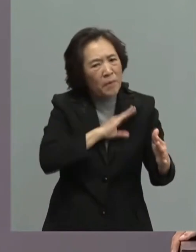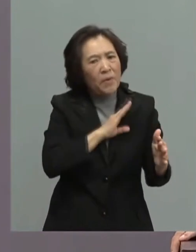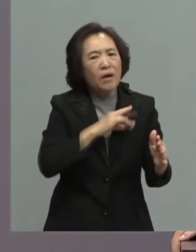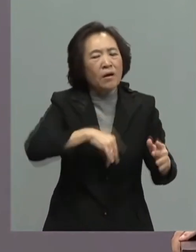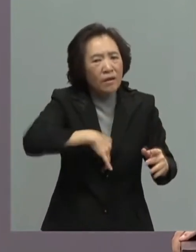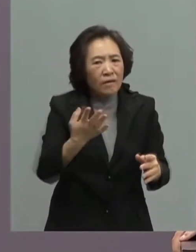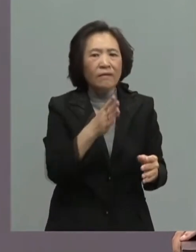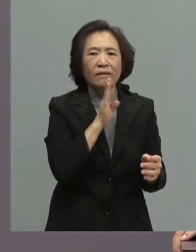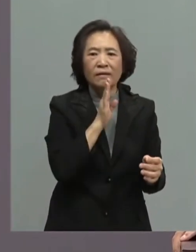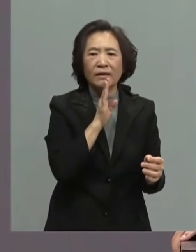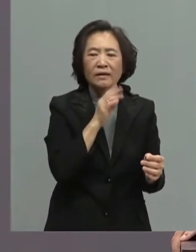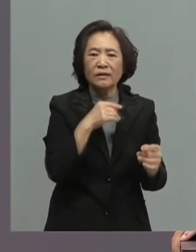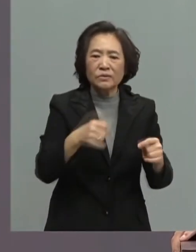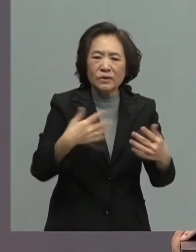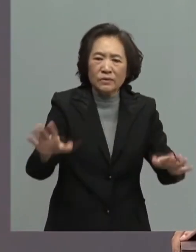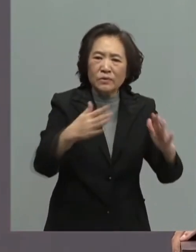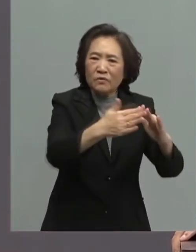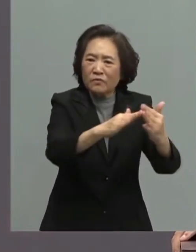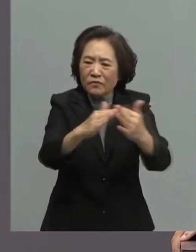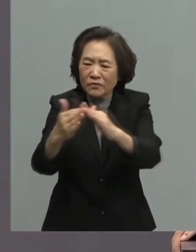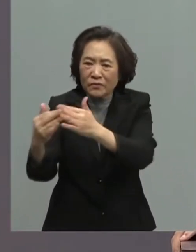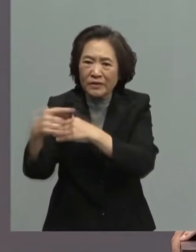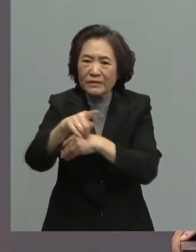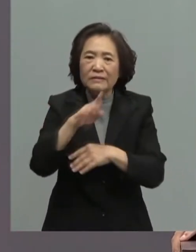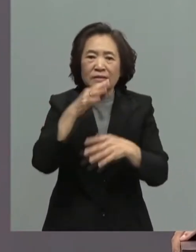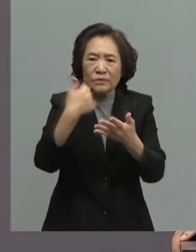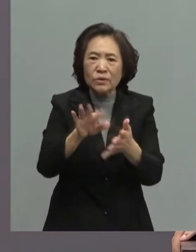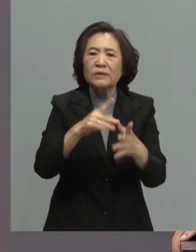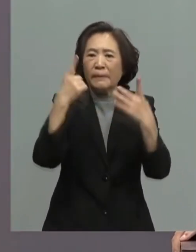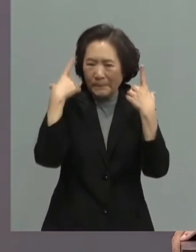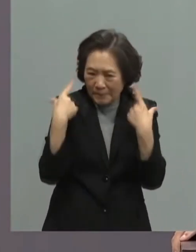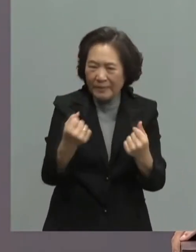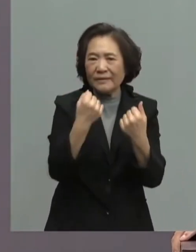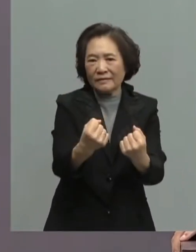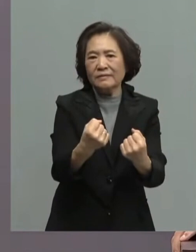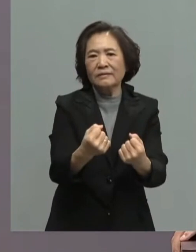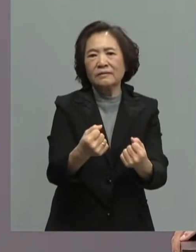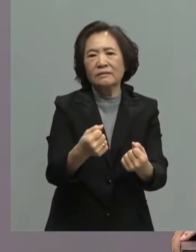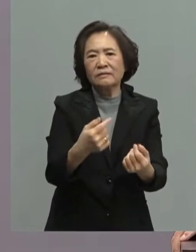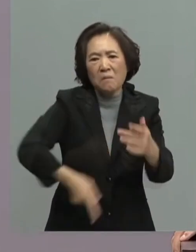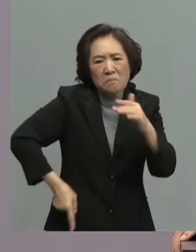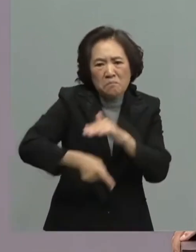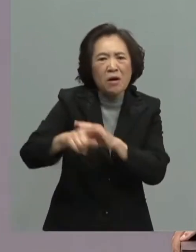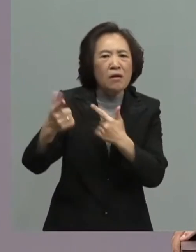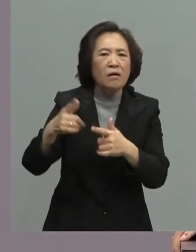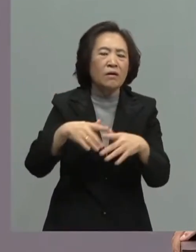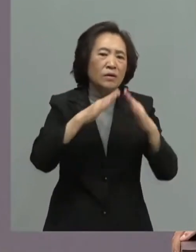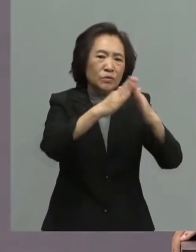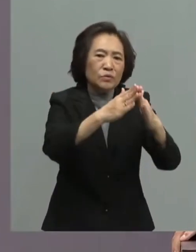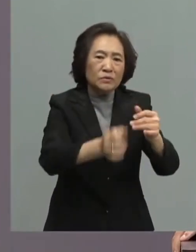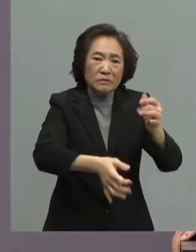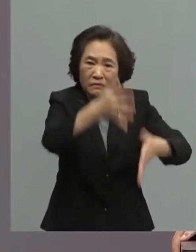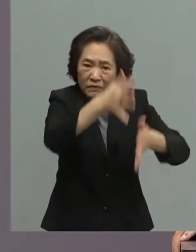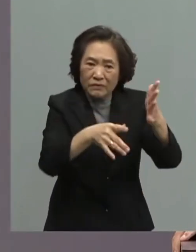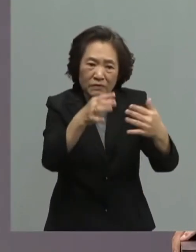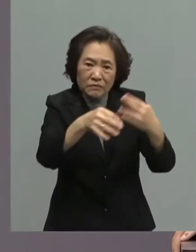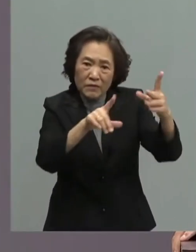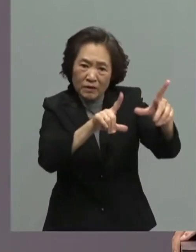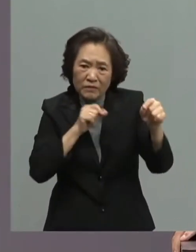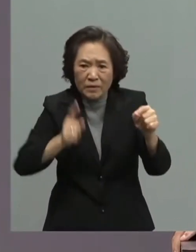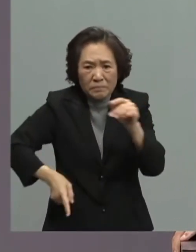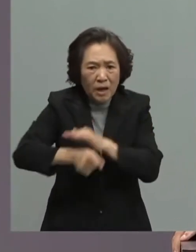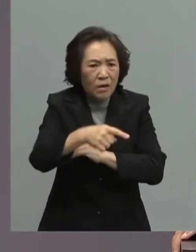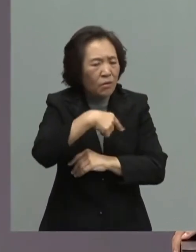情，所以这些房子应该是寄存建筑，和都市计划内有法可遵循的违